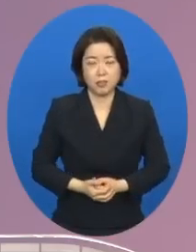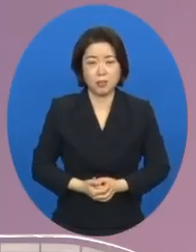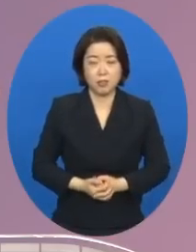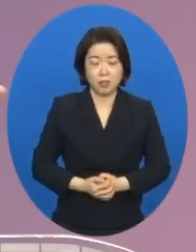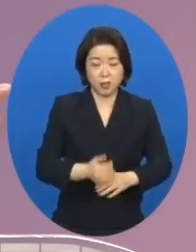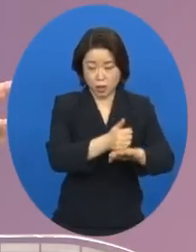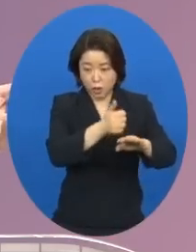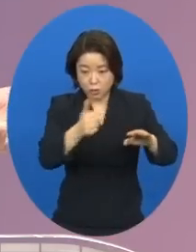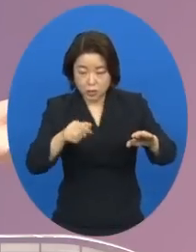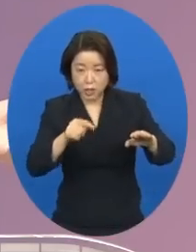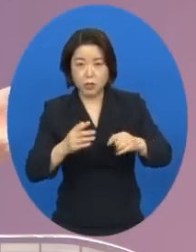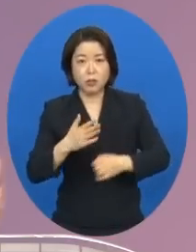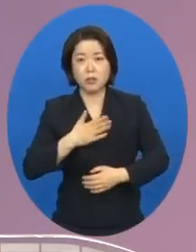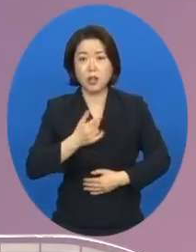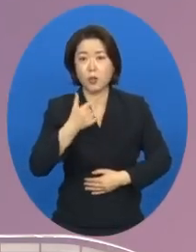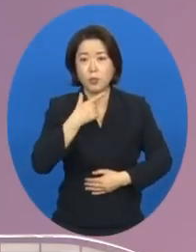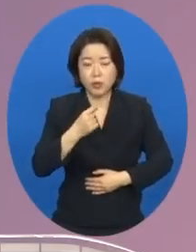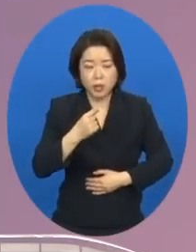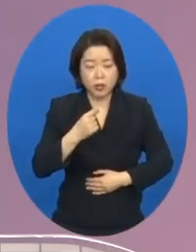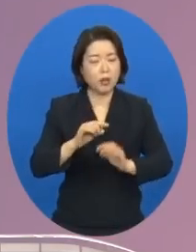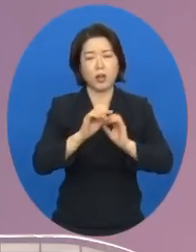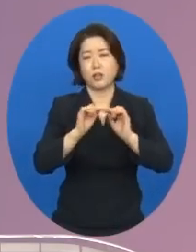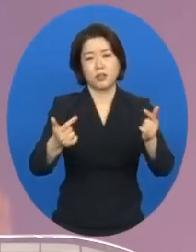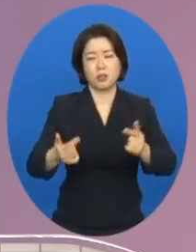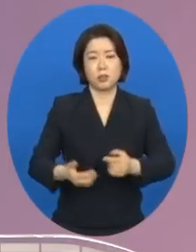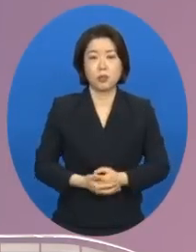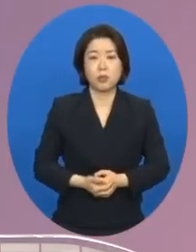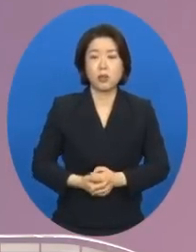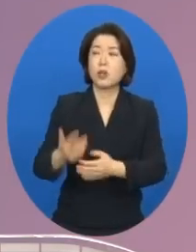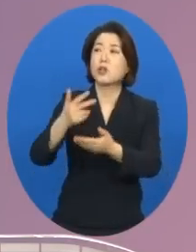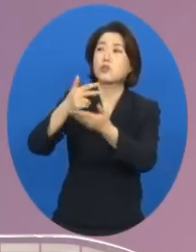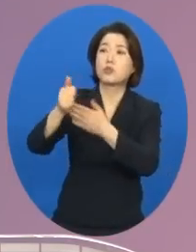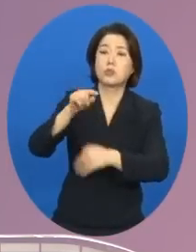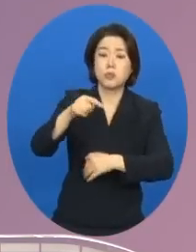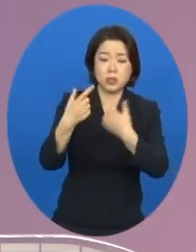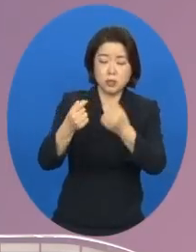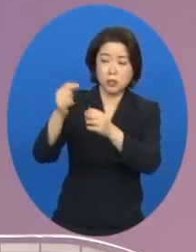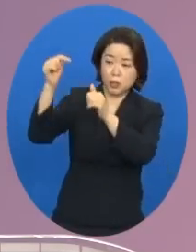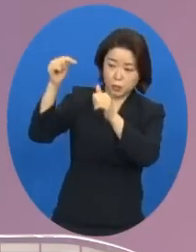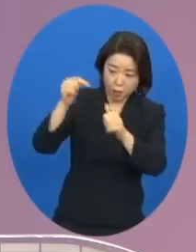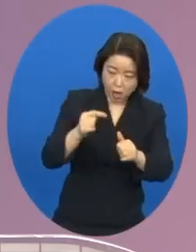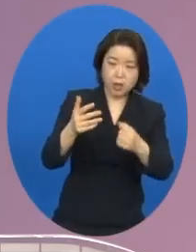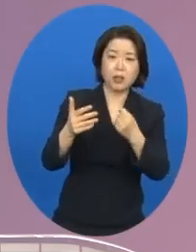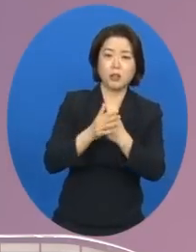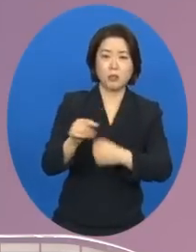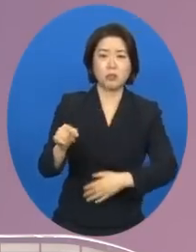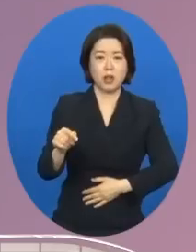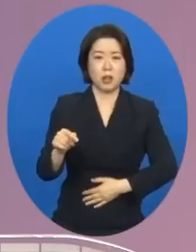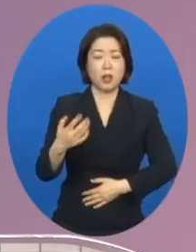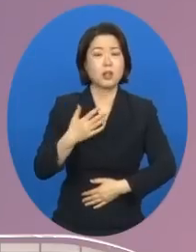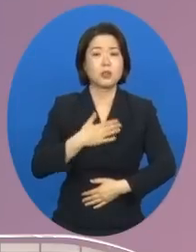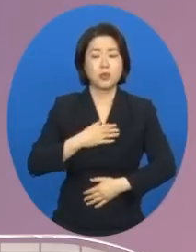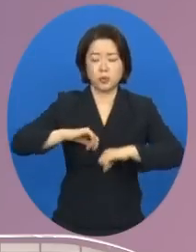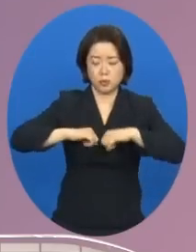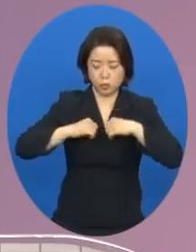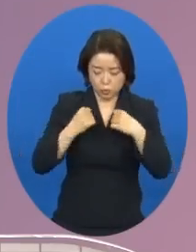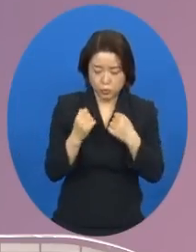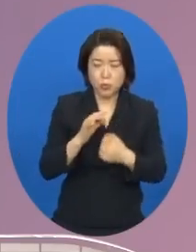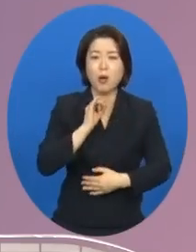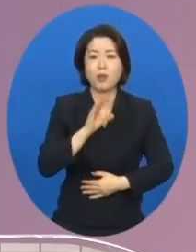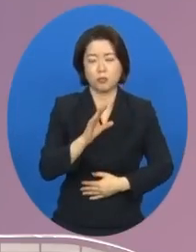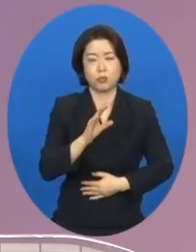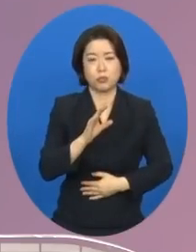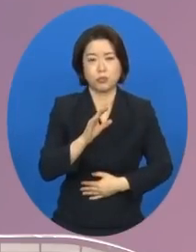은퇴를 하는 것도 제가 원해서 하는 것도 아니에요. 주님이 그렇게 하라고 하셨으니 저는 순종할 뿐인